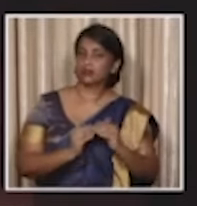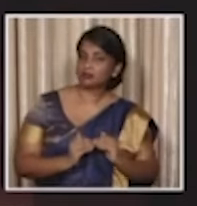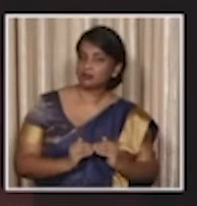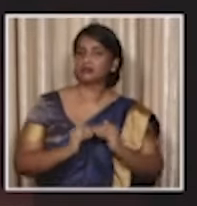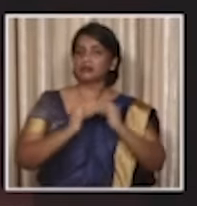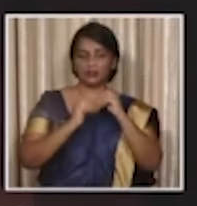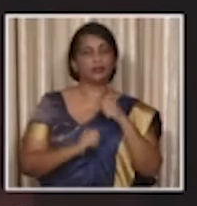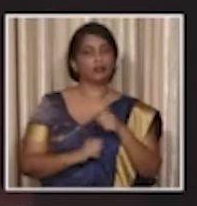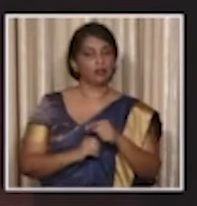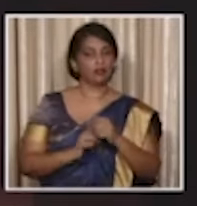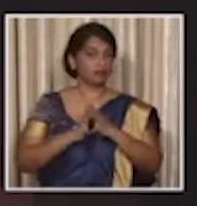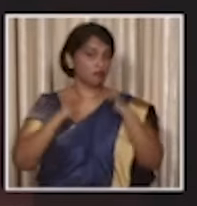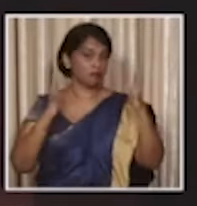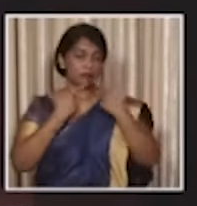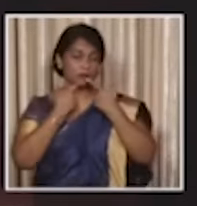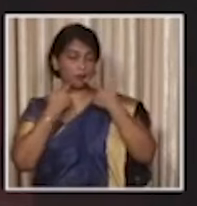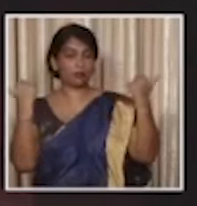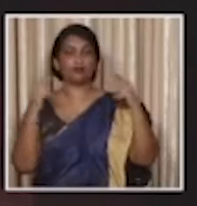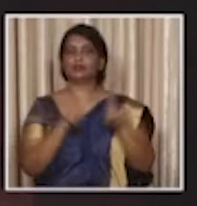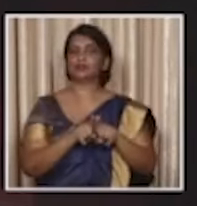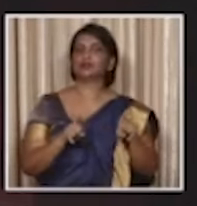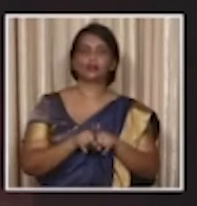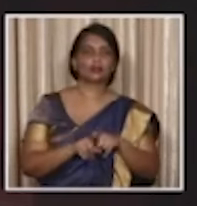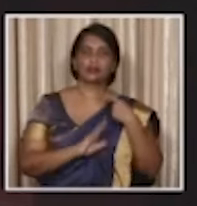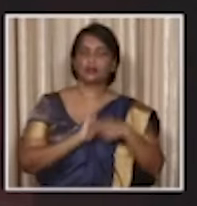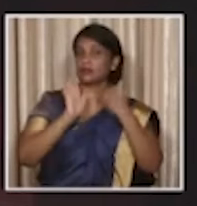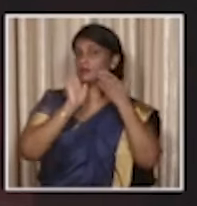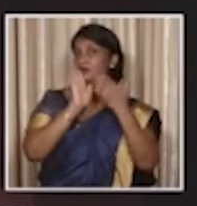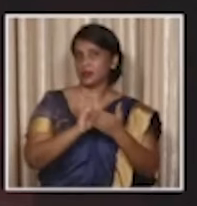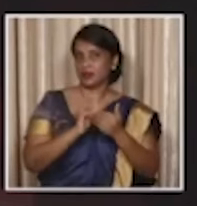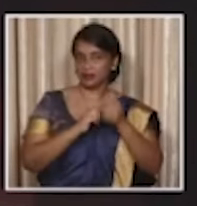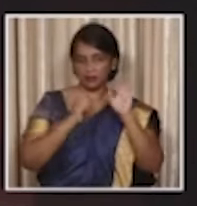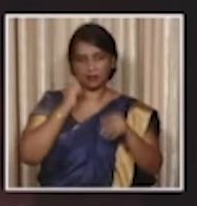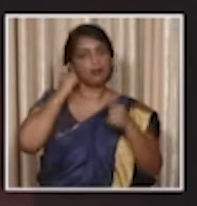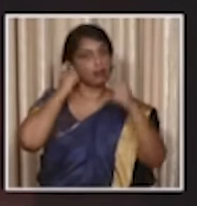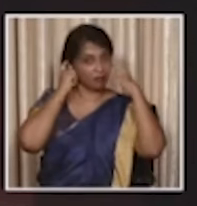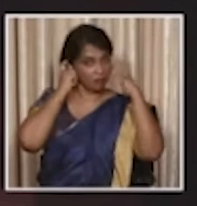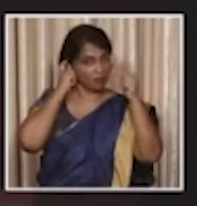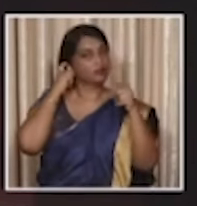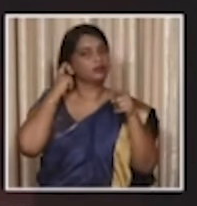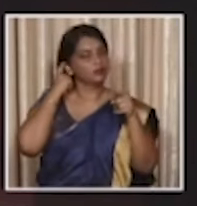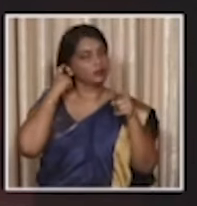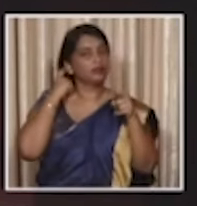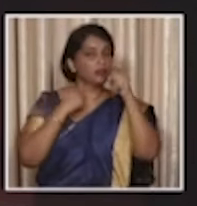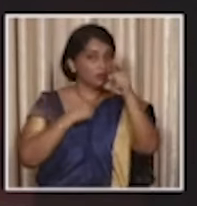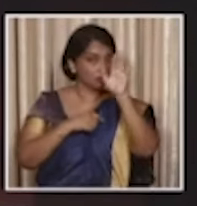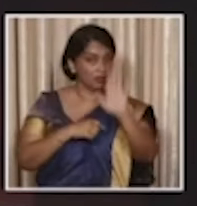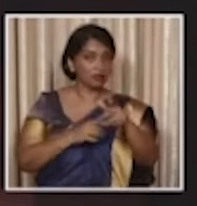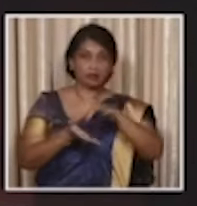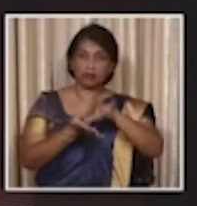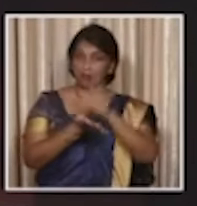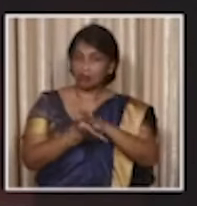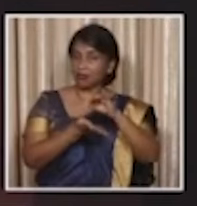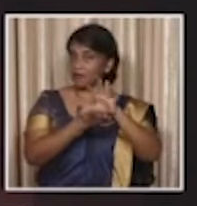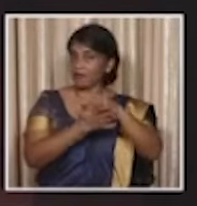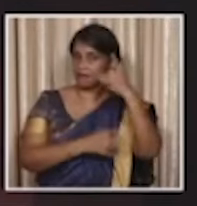එක මහා ප්‍රාතිහාරයක් හැටියට රටට හුවා දක්වන්න සිද්ධ වෙනවා. මතක තියාගන්න, ඔබගේ තීන්දුව නිසා